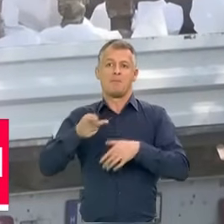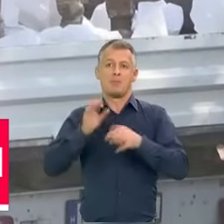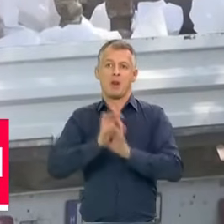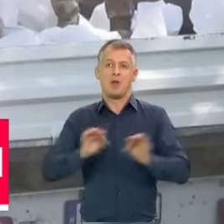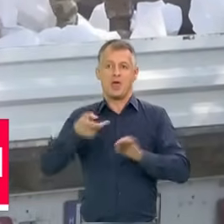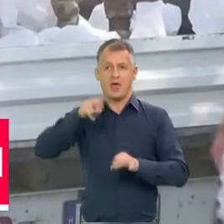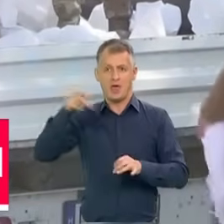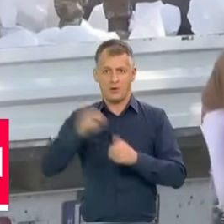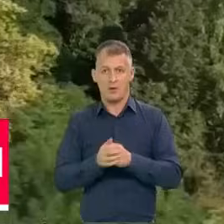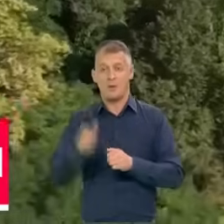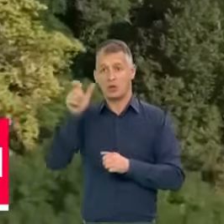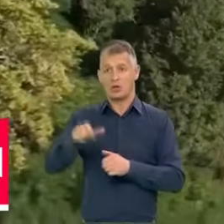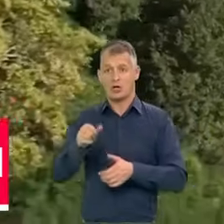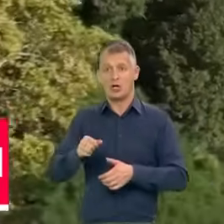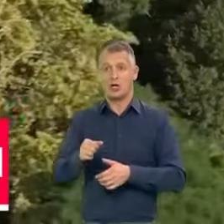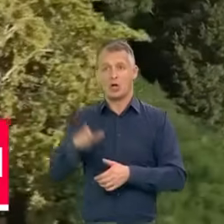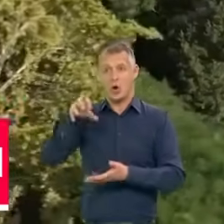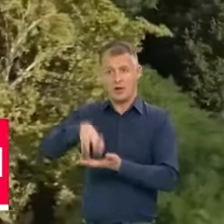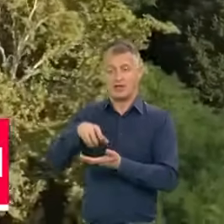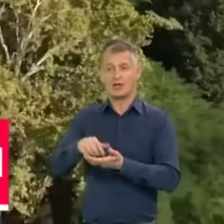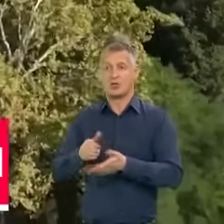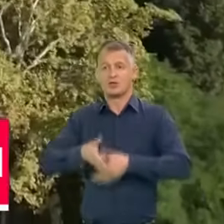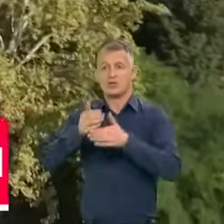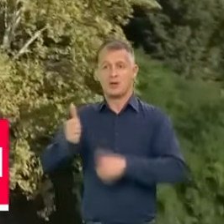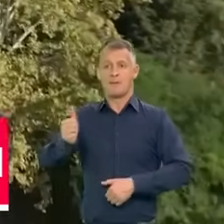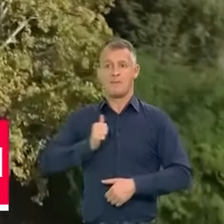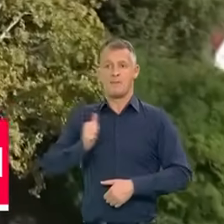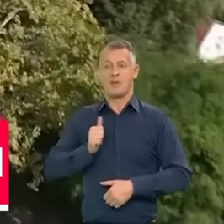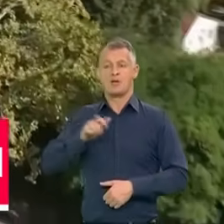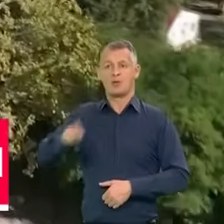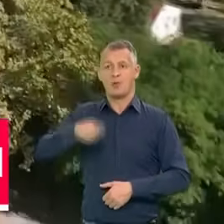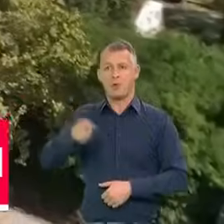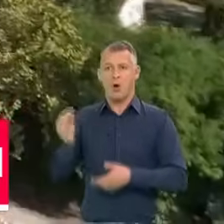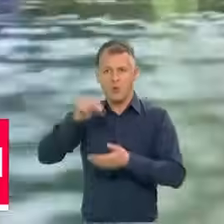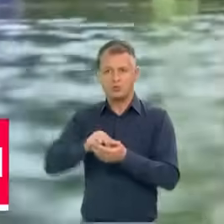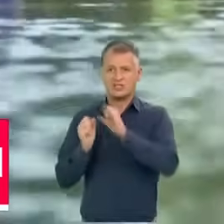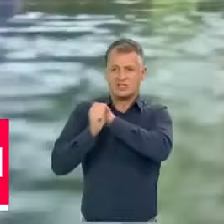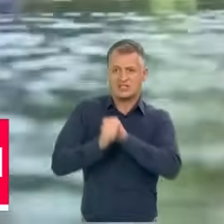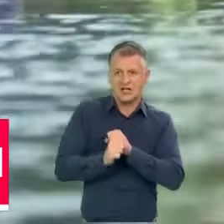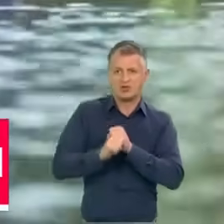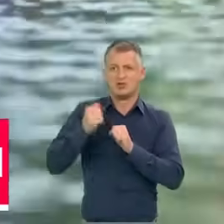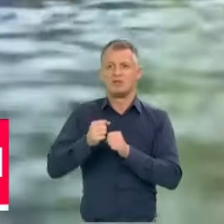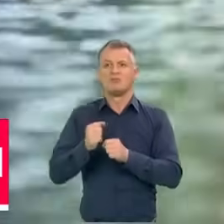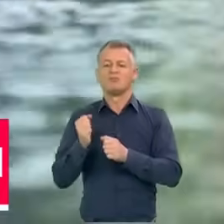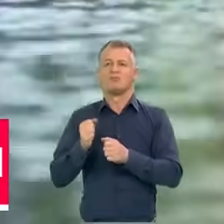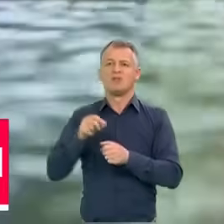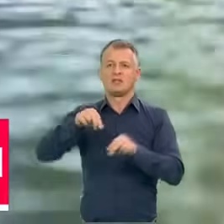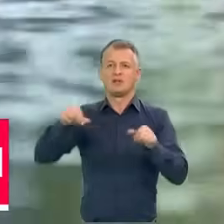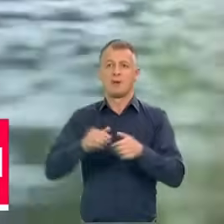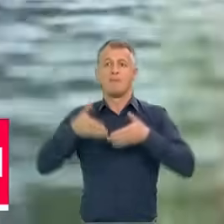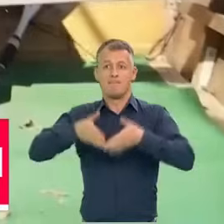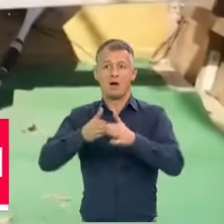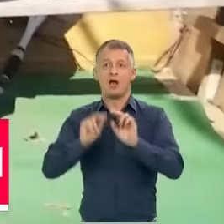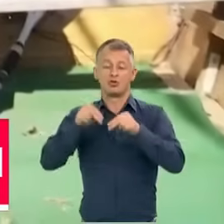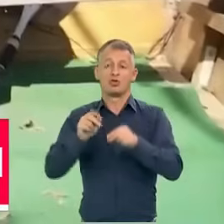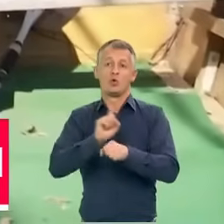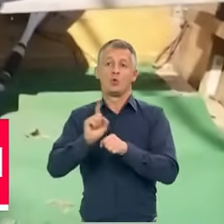localități localnicii ajutați de militari și pompieri au ridicat diguri din saci cu nisip sau cărămizi barca a devenit principalul mijl de